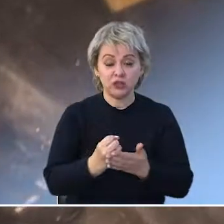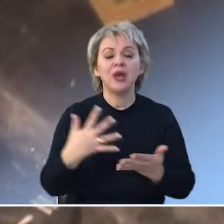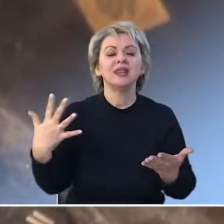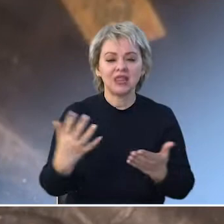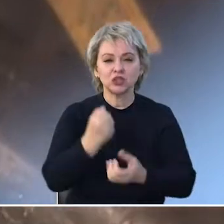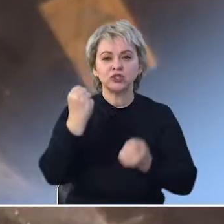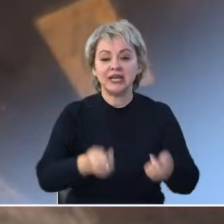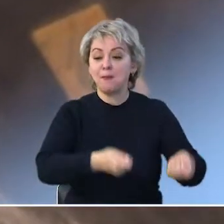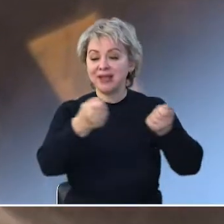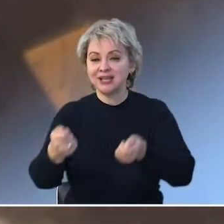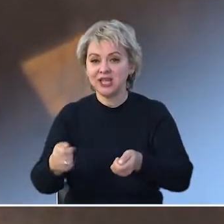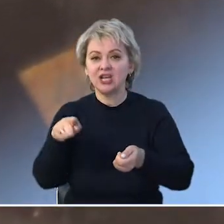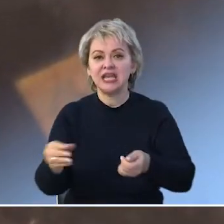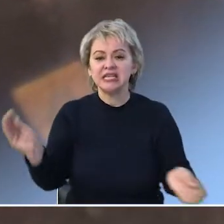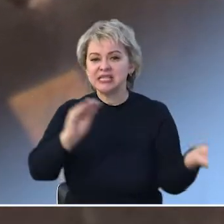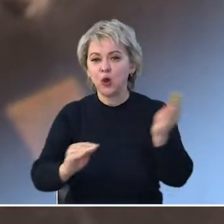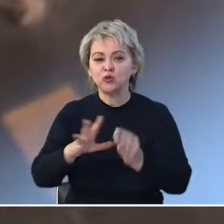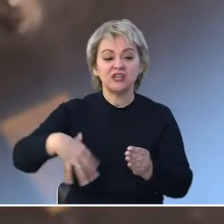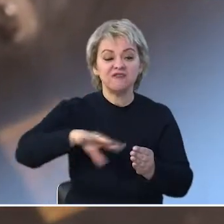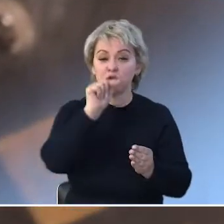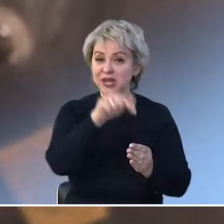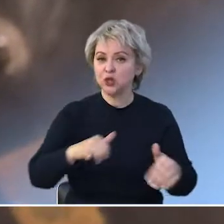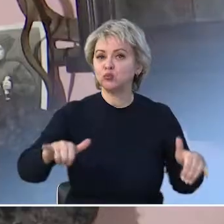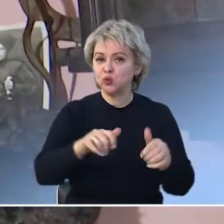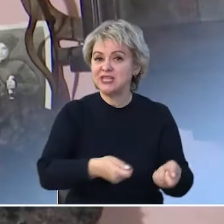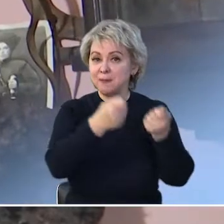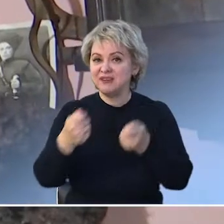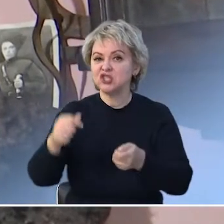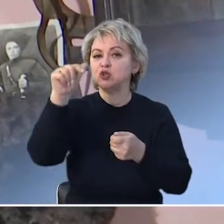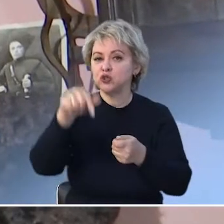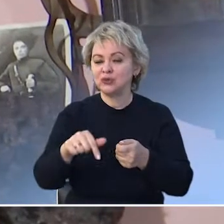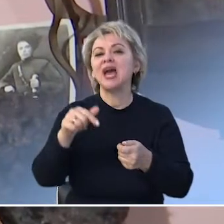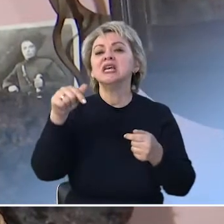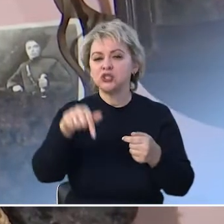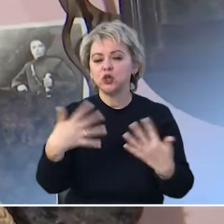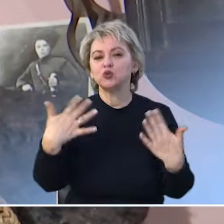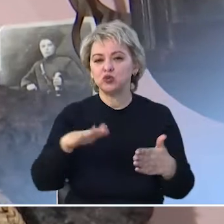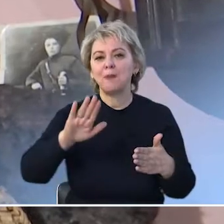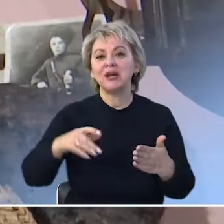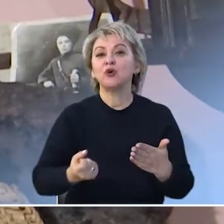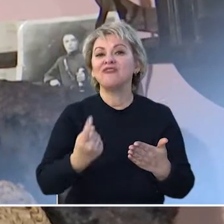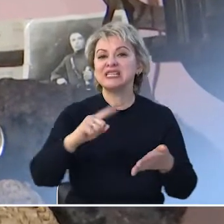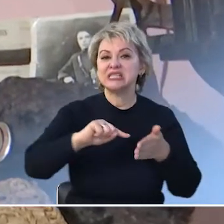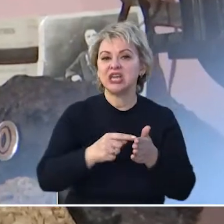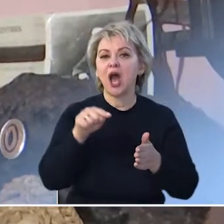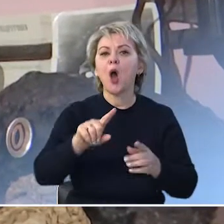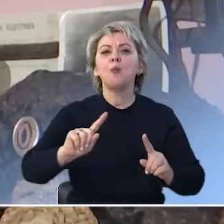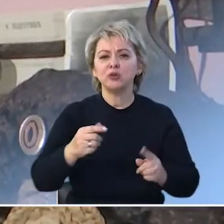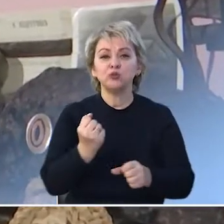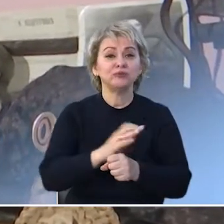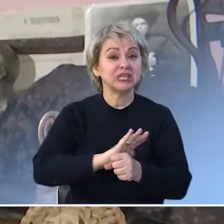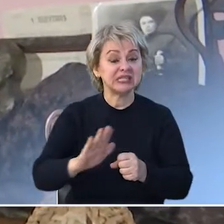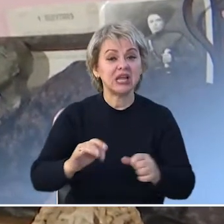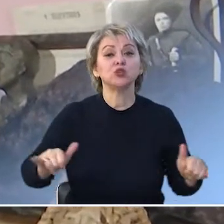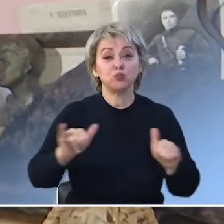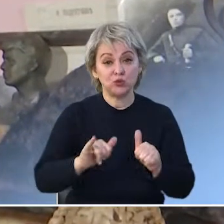найдем». Нашли машину, подогнали машину туда, загрузили все это, привезли сюда. И здесь уже потом вот возникла идея то, что а почему